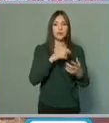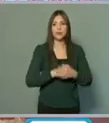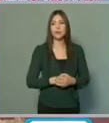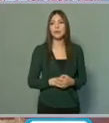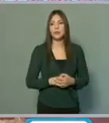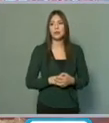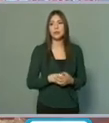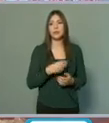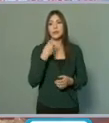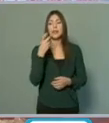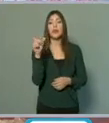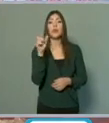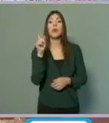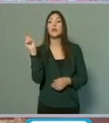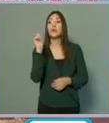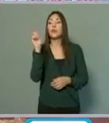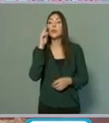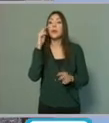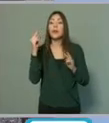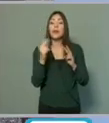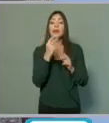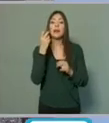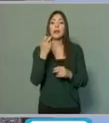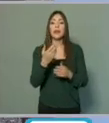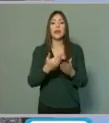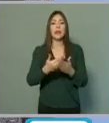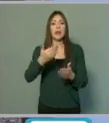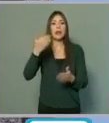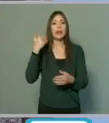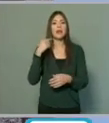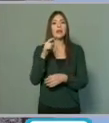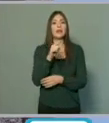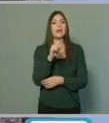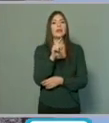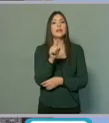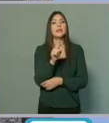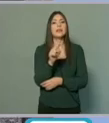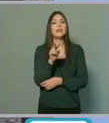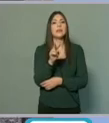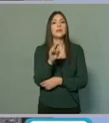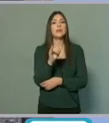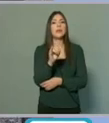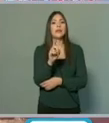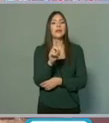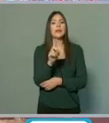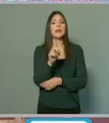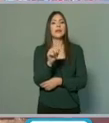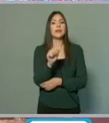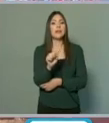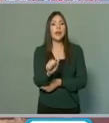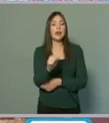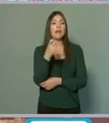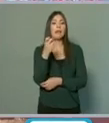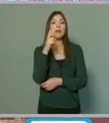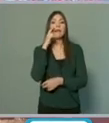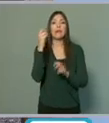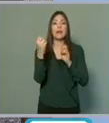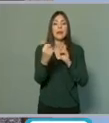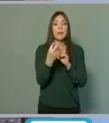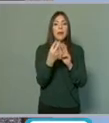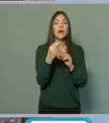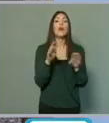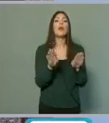romántica. Hoy en día. Pero antes, свидеться significaba vernos. Y de ahí proviene pues que